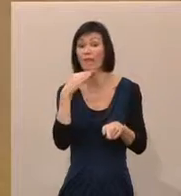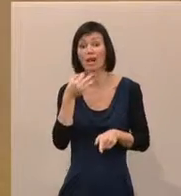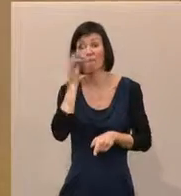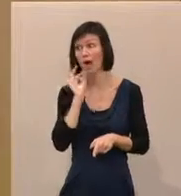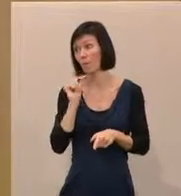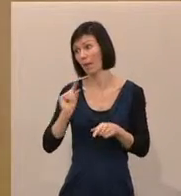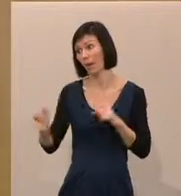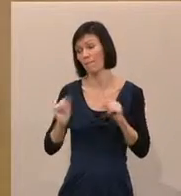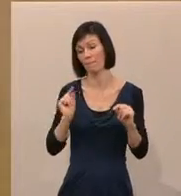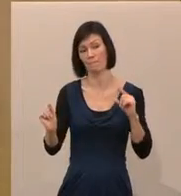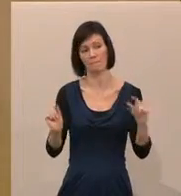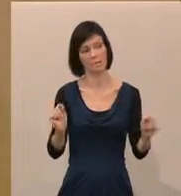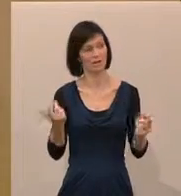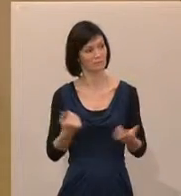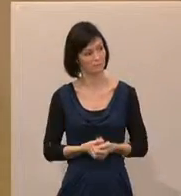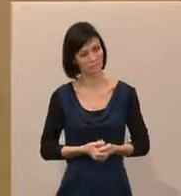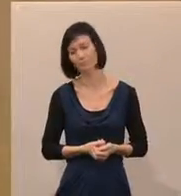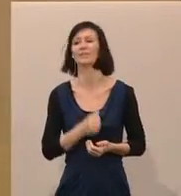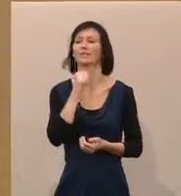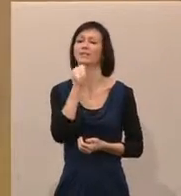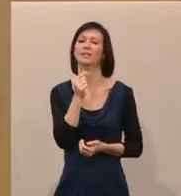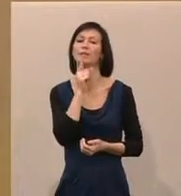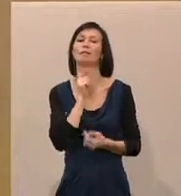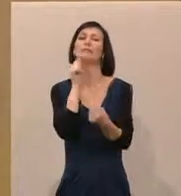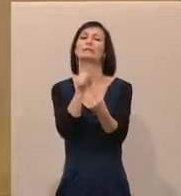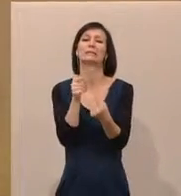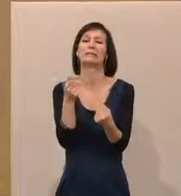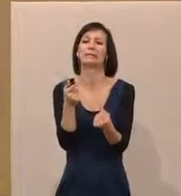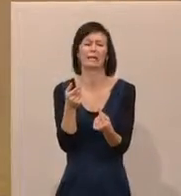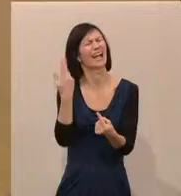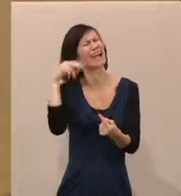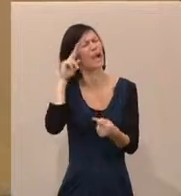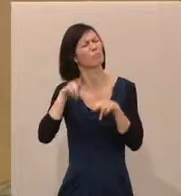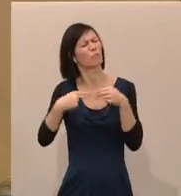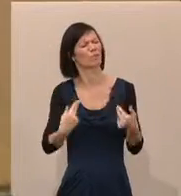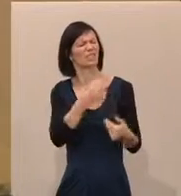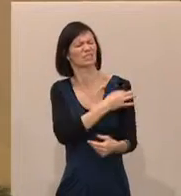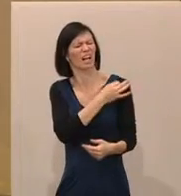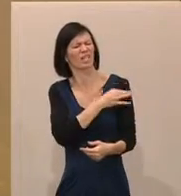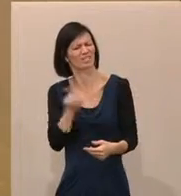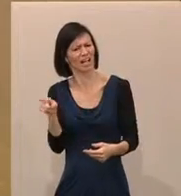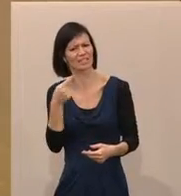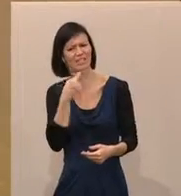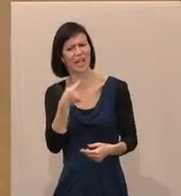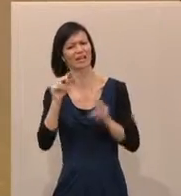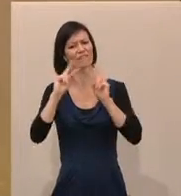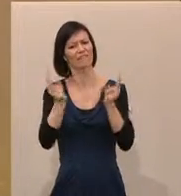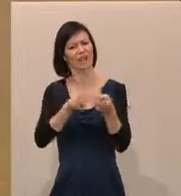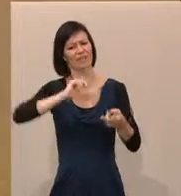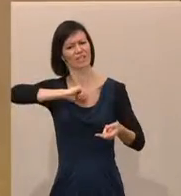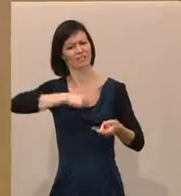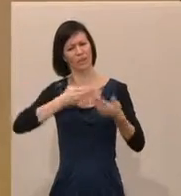Es geht nicht nur darum, und der Bundeskanzler hat es angesprochen, unsere Weltbilder sind unterschiedlich, dass